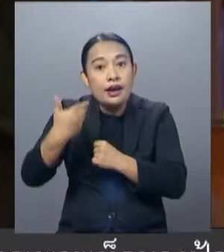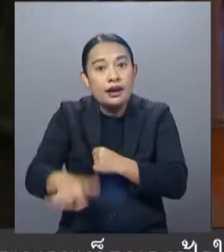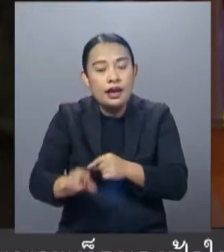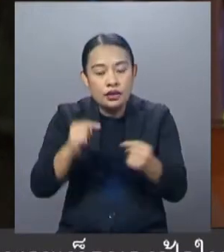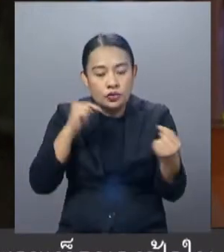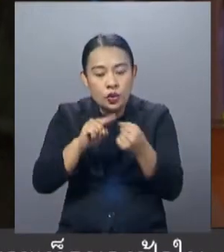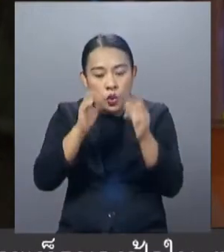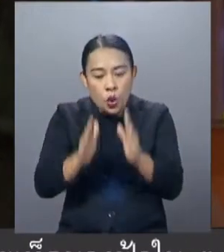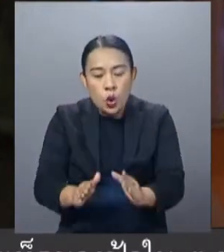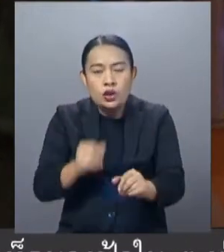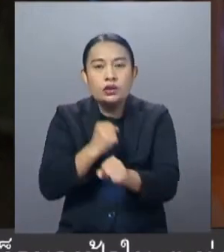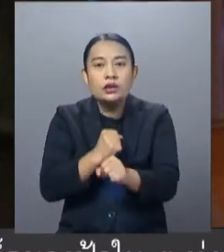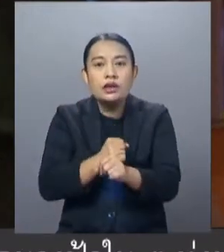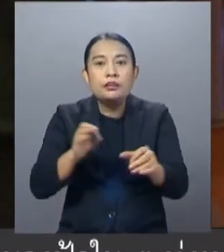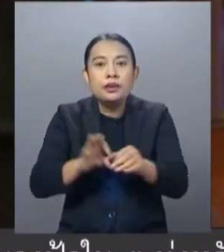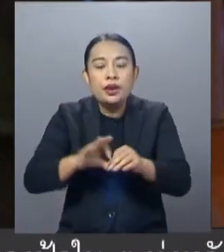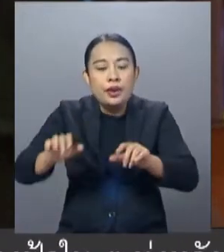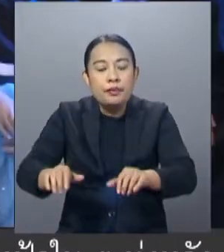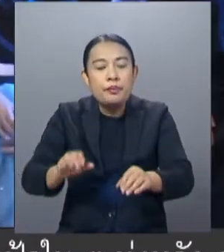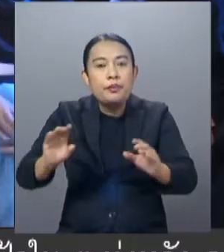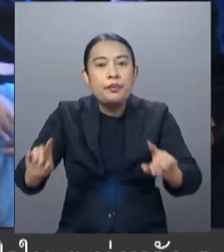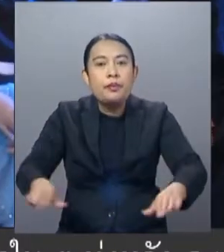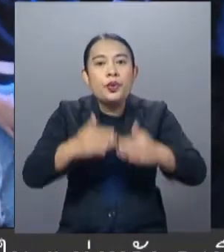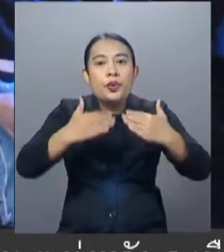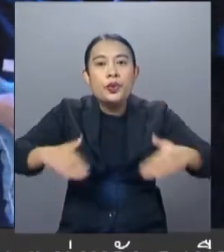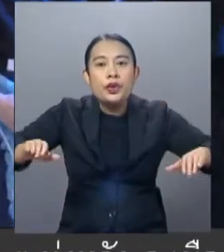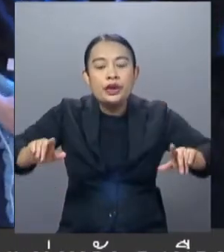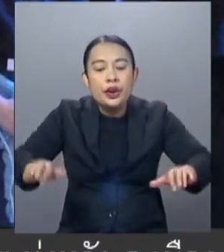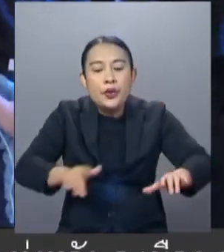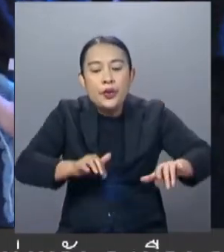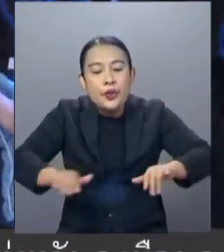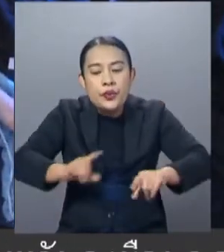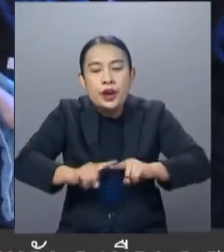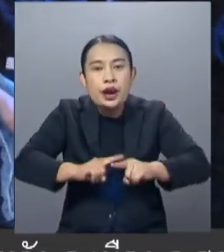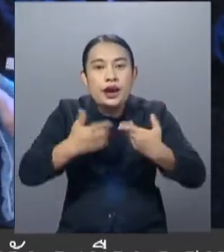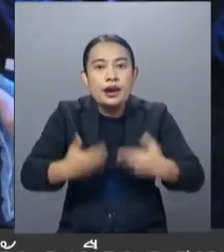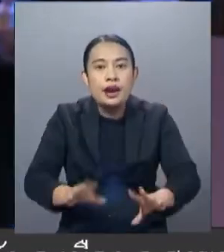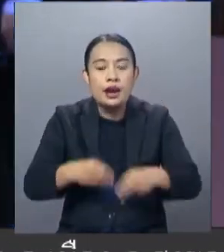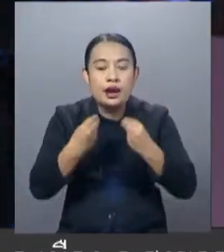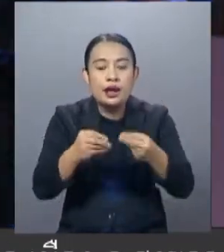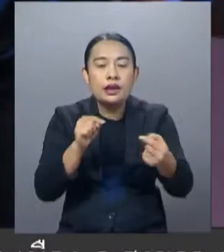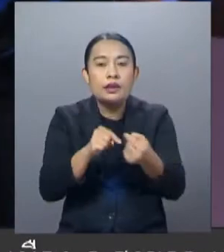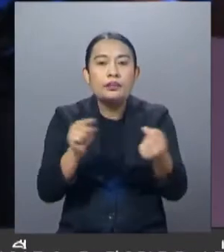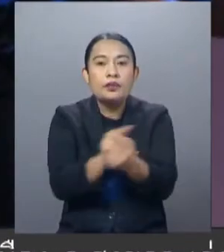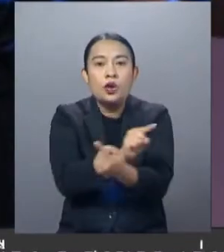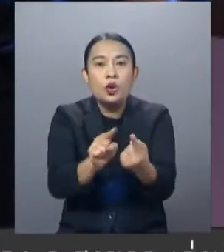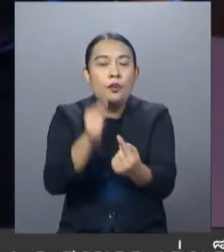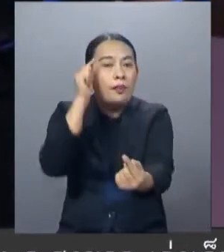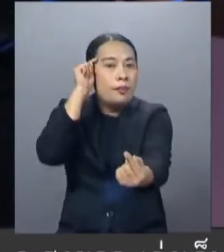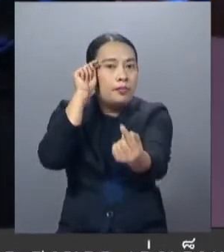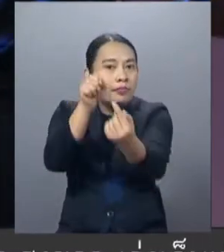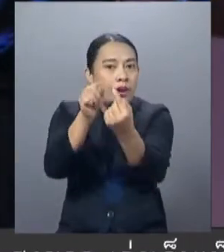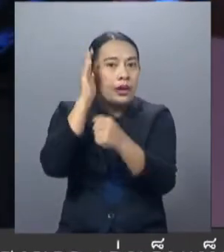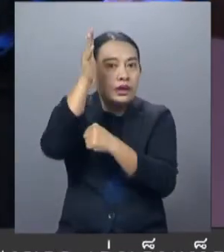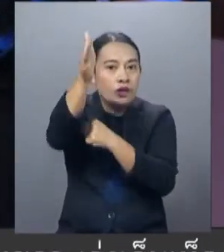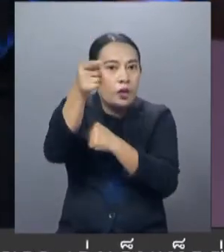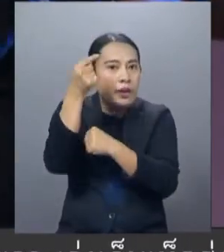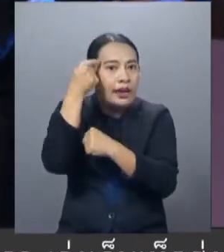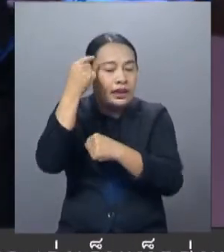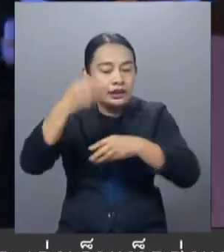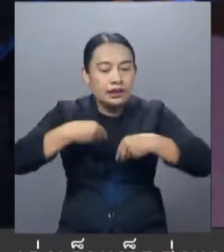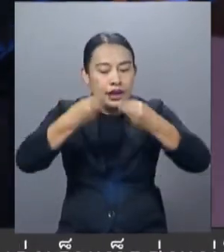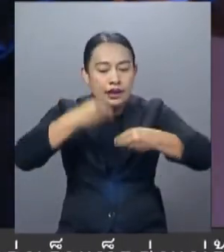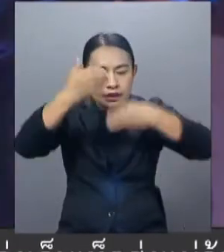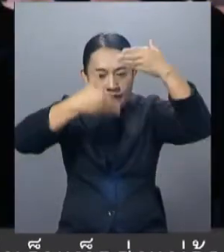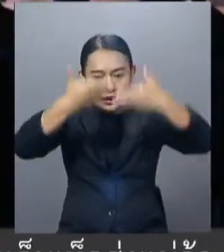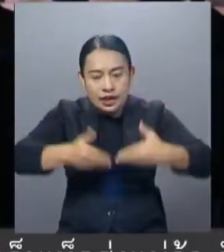นตรีคลาสสิกหากยังดำเนินการควบคู่กับโครงการดนตรีเพื่อประชาสังคมซึ่งเป้าหมายต่อจากนี้ยังหวังสร้างสรรค์กิจกรรมให้มี